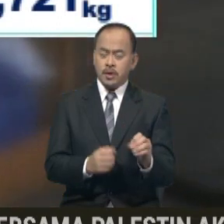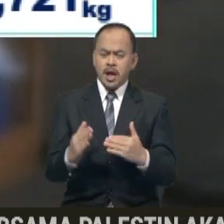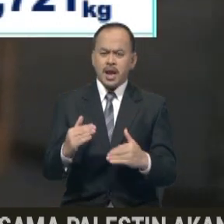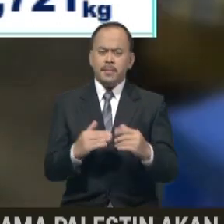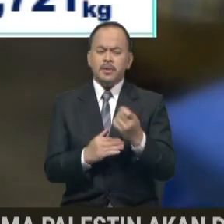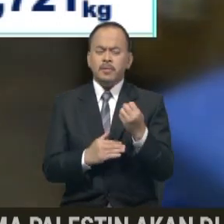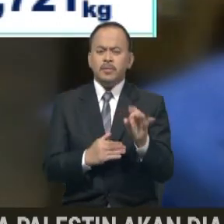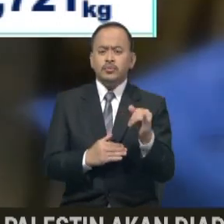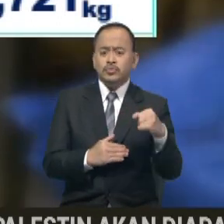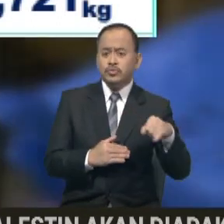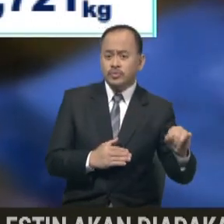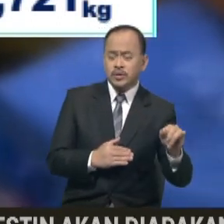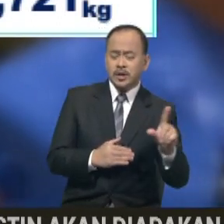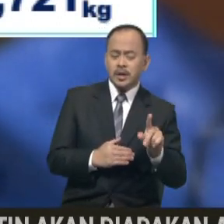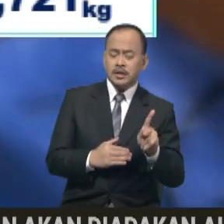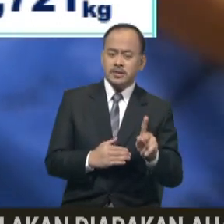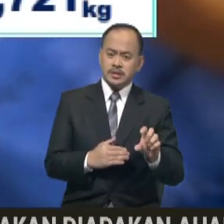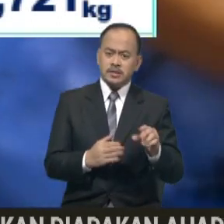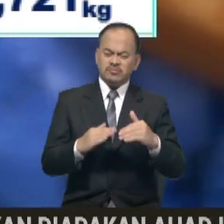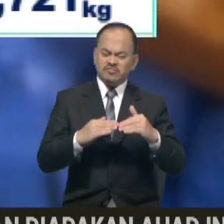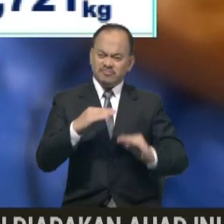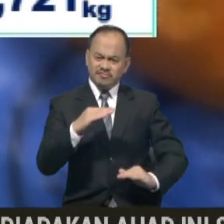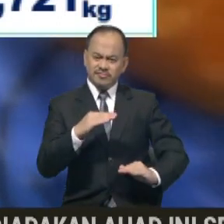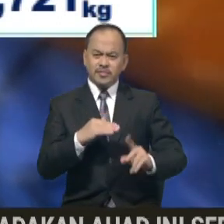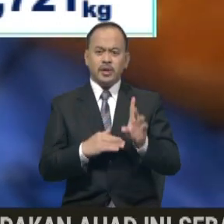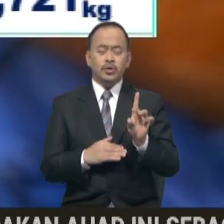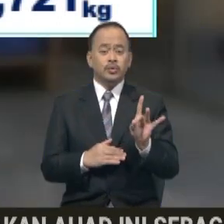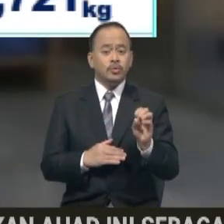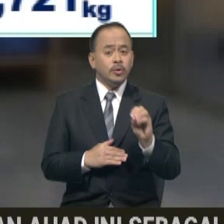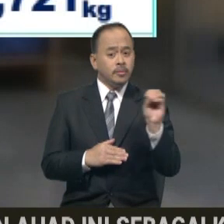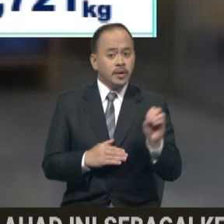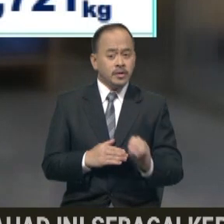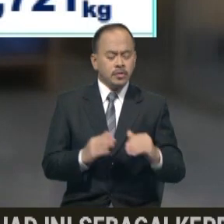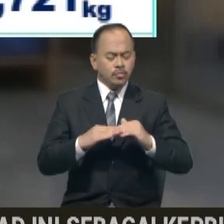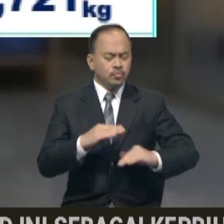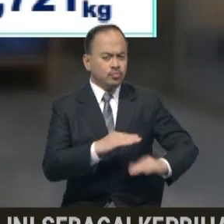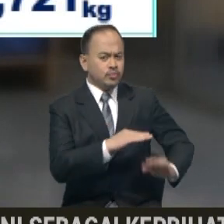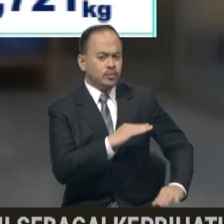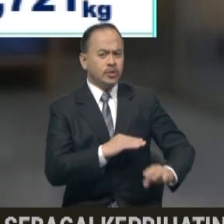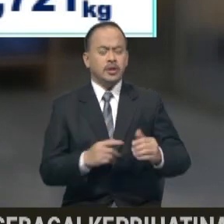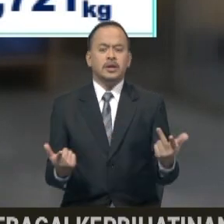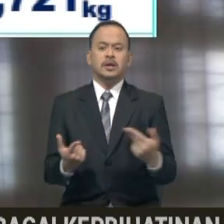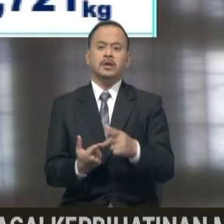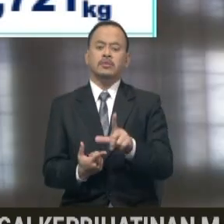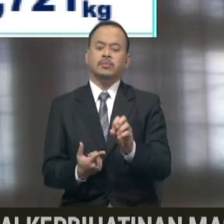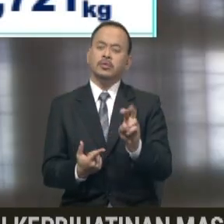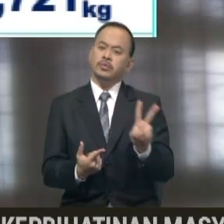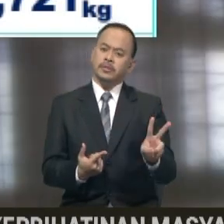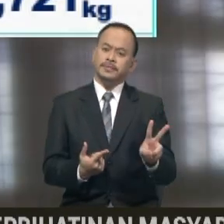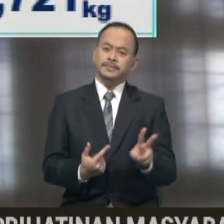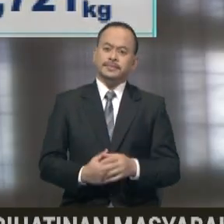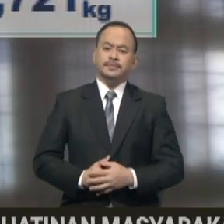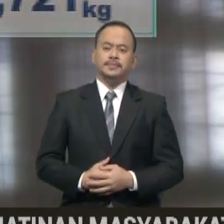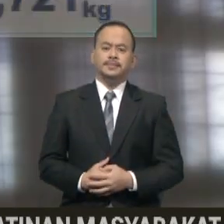lebih 11,600,000 kilogram atau 70% dan terus menurun sehingga 2022.